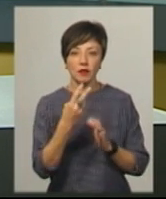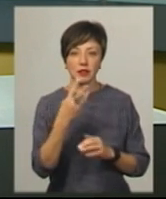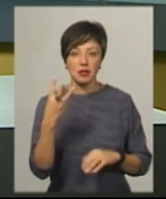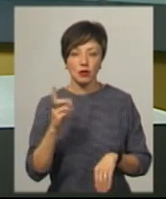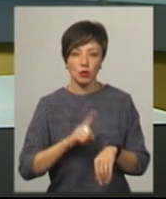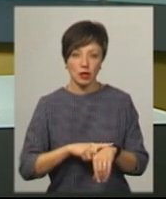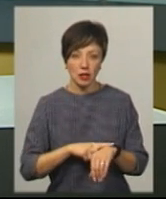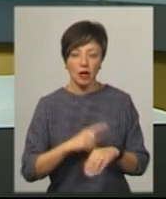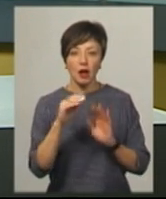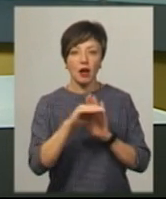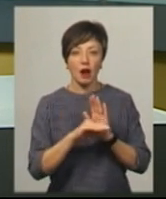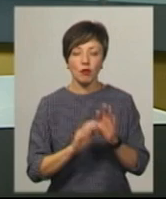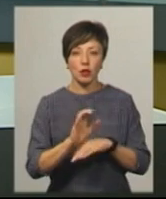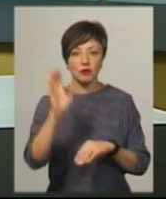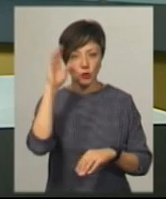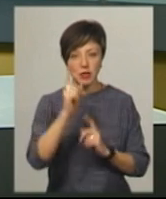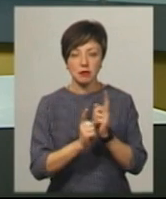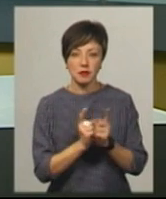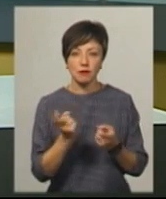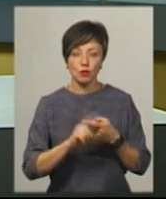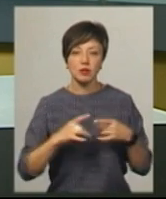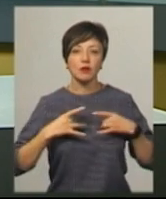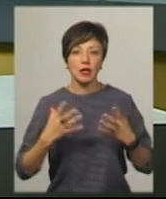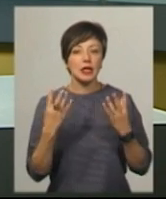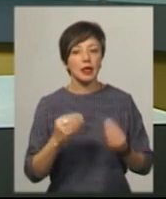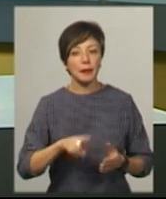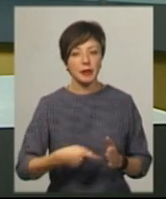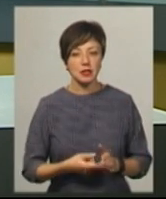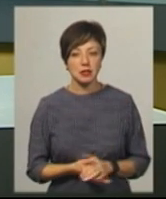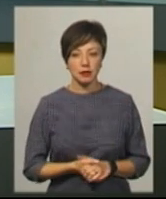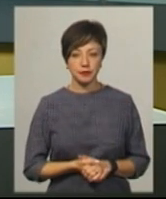23 години. Графік подачі води змінено у зв'язку з святкуванням Дня міста.